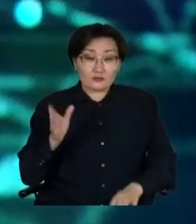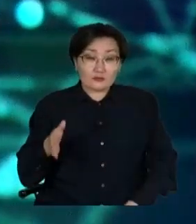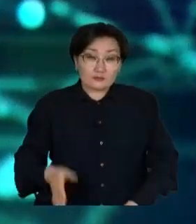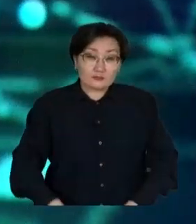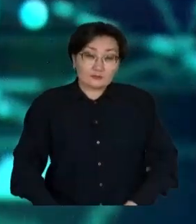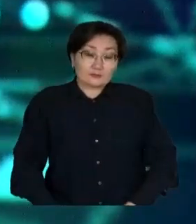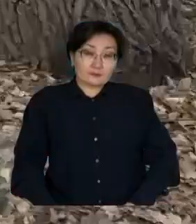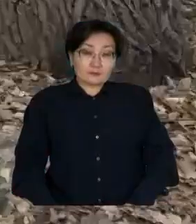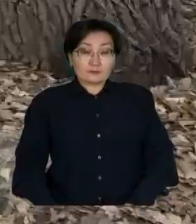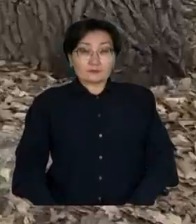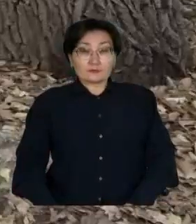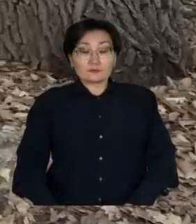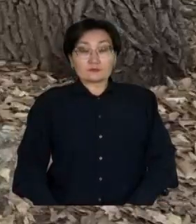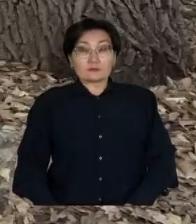көрейік.